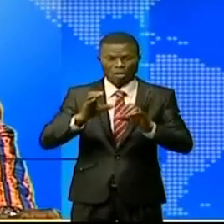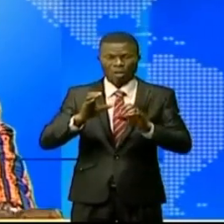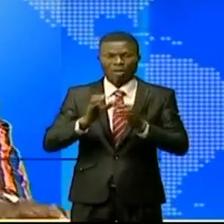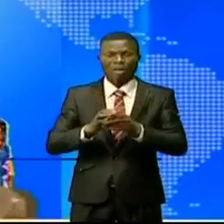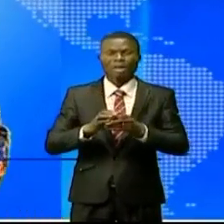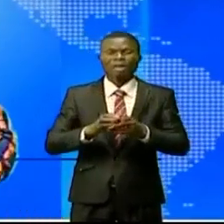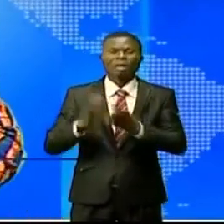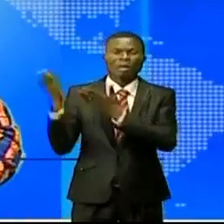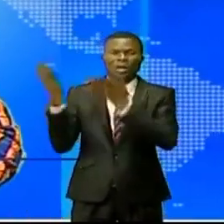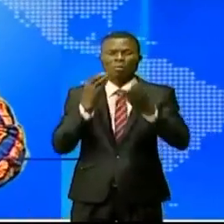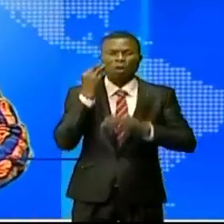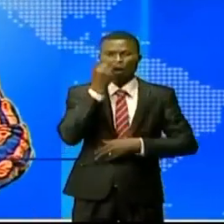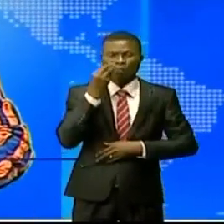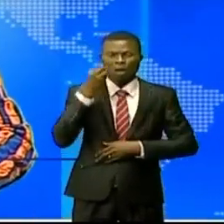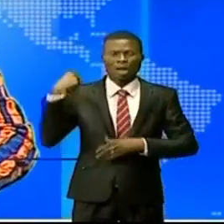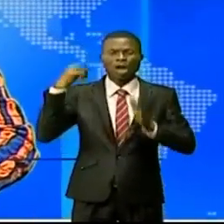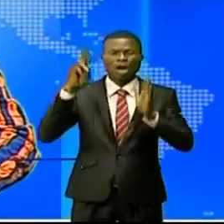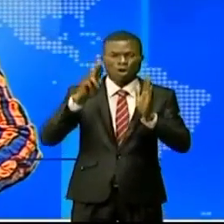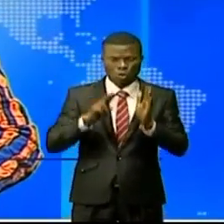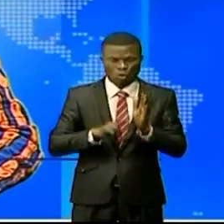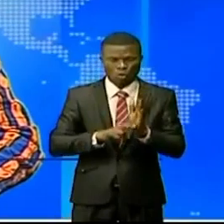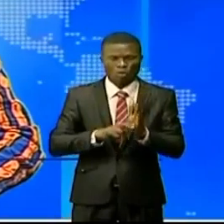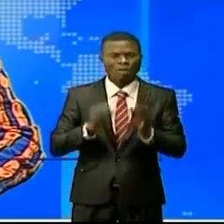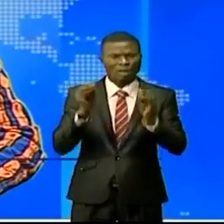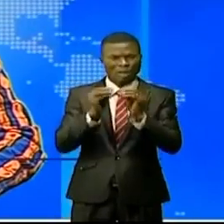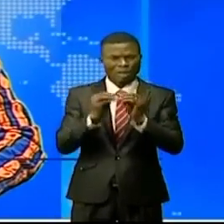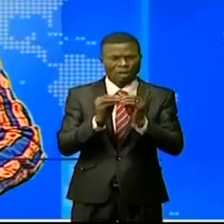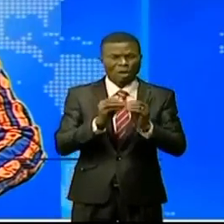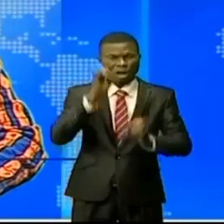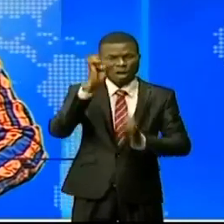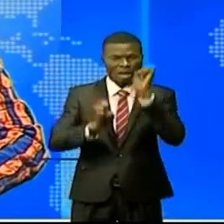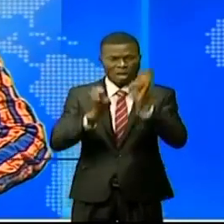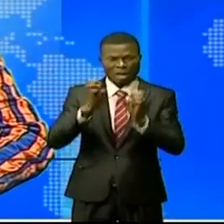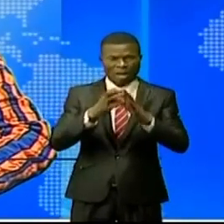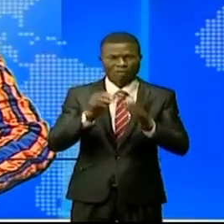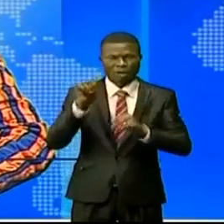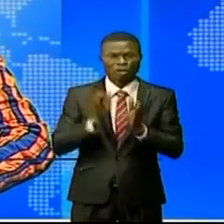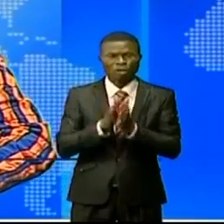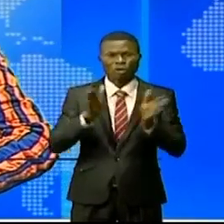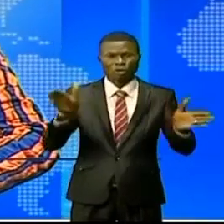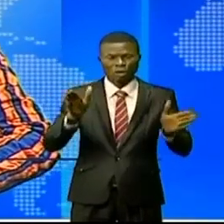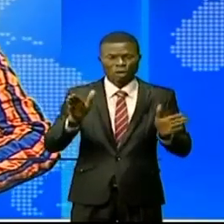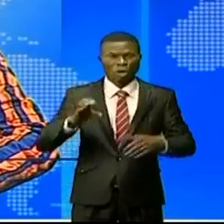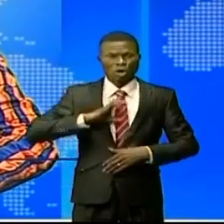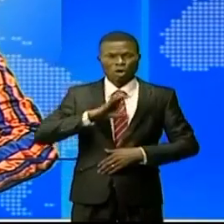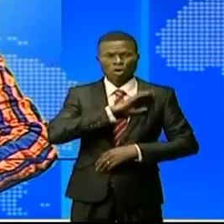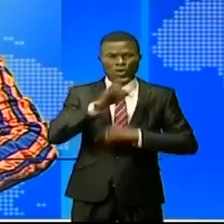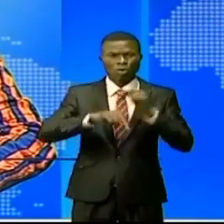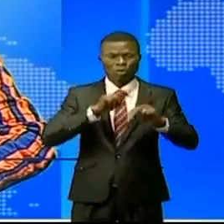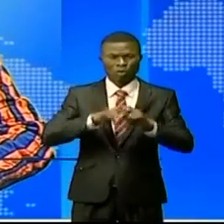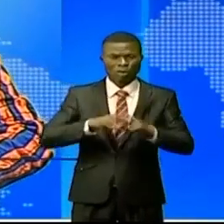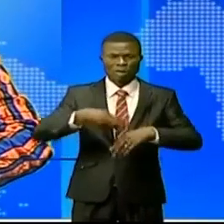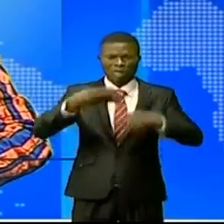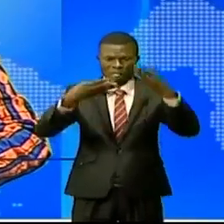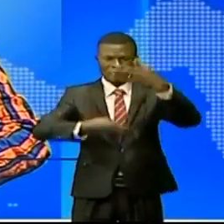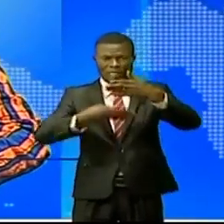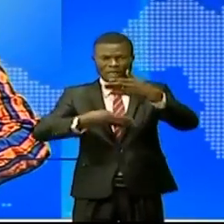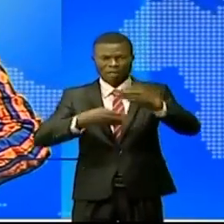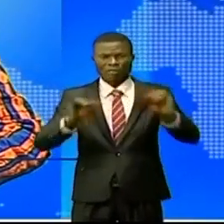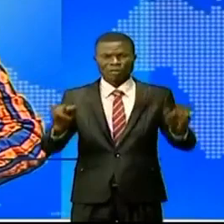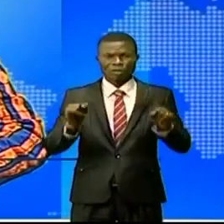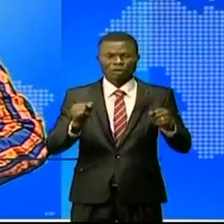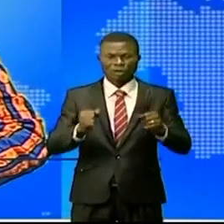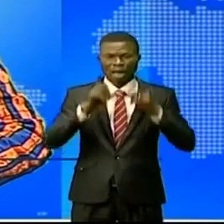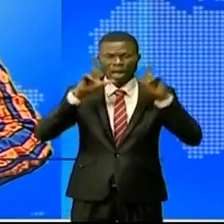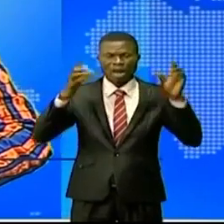Médias et porte-parole du gouvernement a eu une réunion d'évaluation avec le directeur général du comité national des 9e jeux de la francophonie